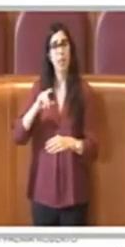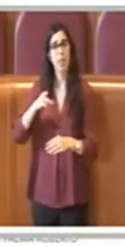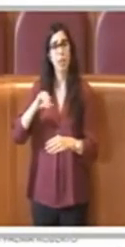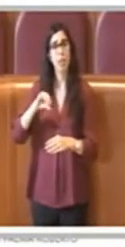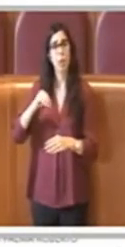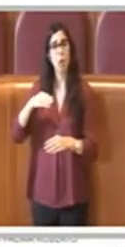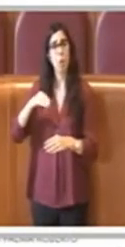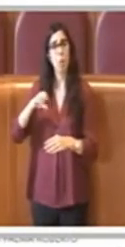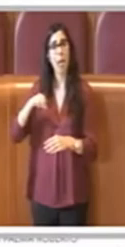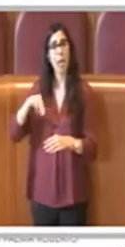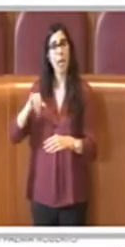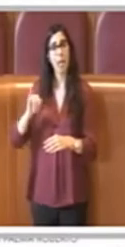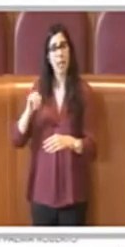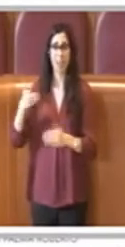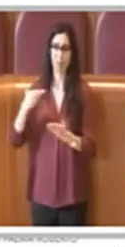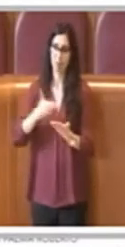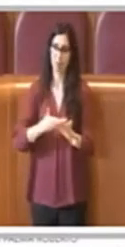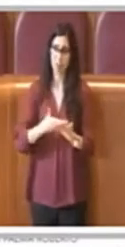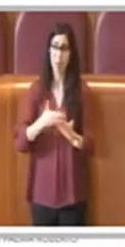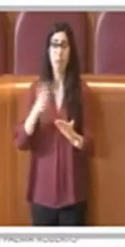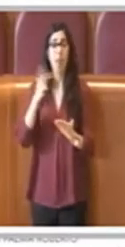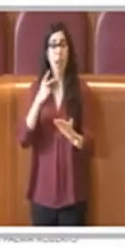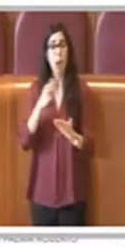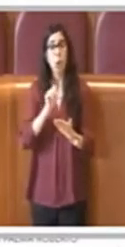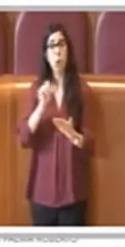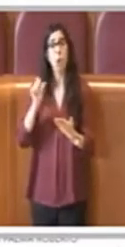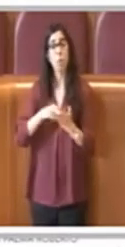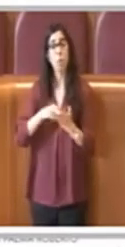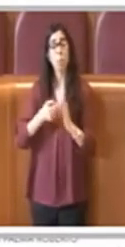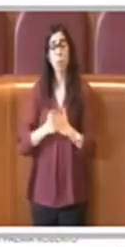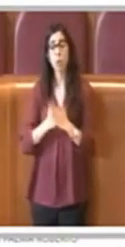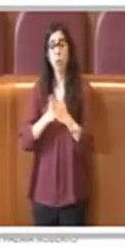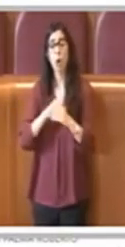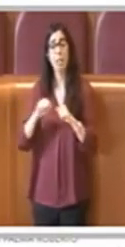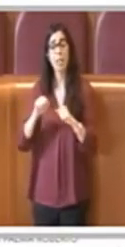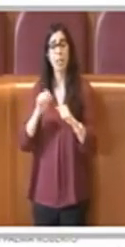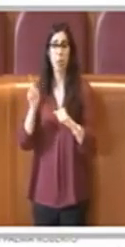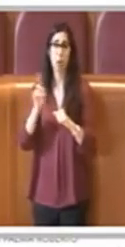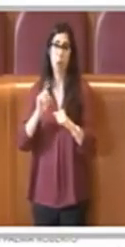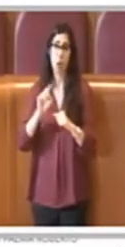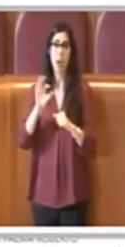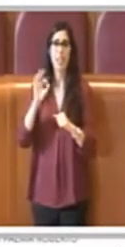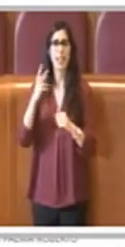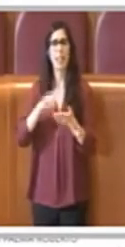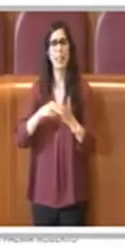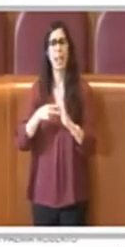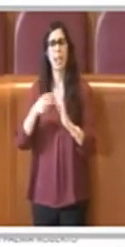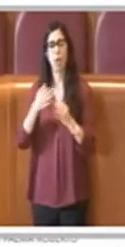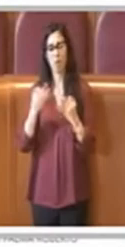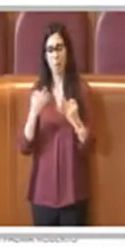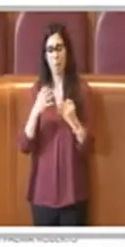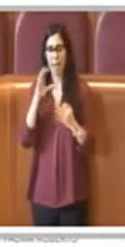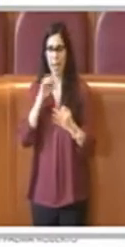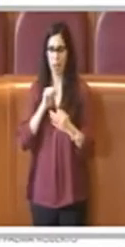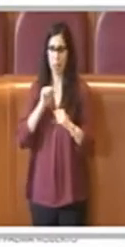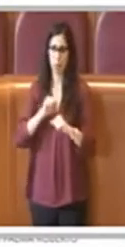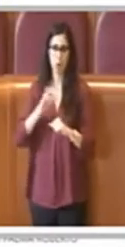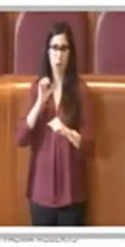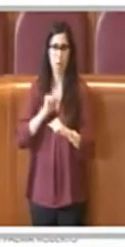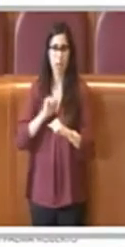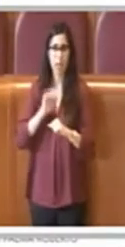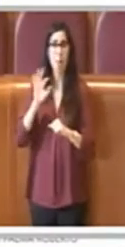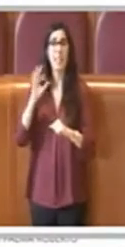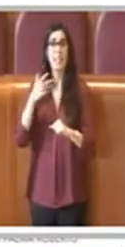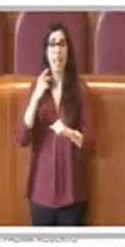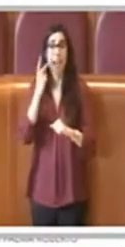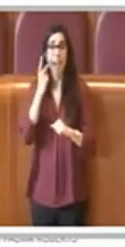ad un mero supporto amministrativo. Sarebbe, diciamo, più comprensibile in un ambito più tecnico, ma per un supporto che riguarda la verifica